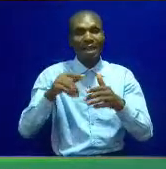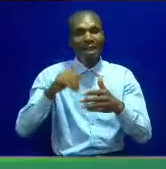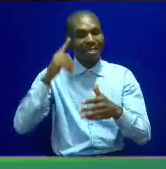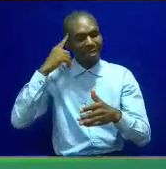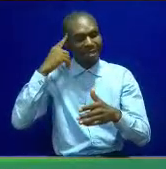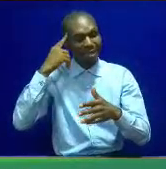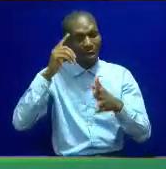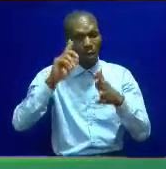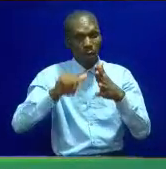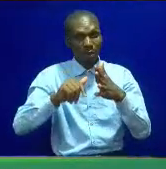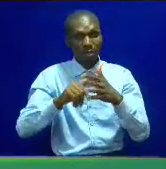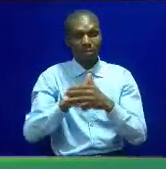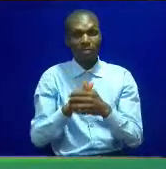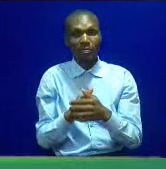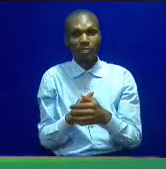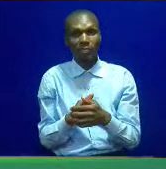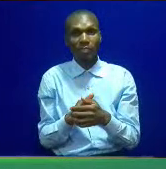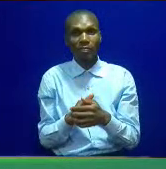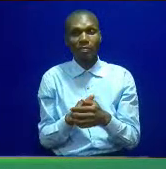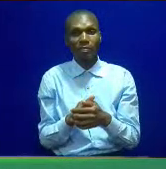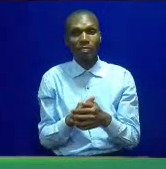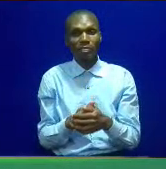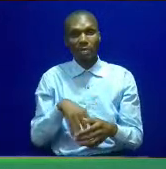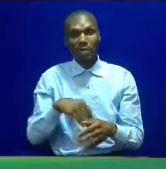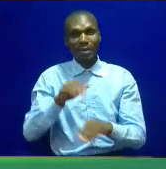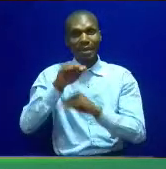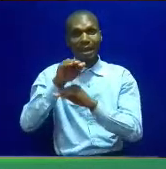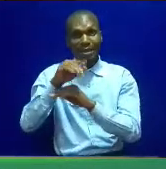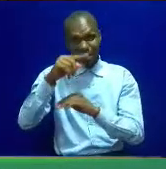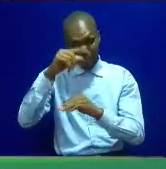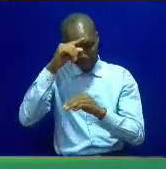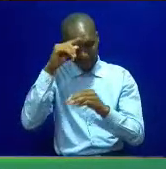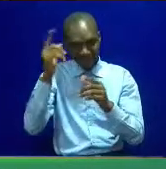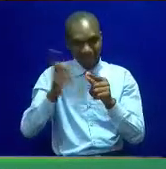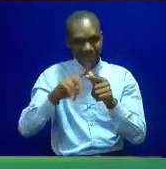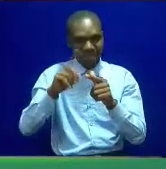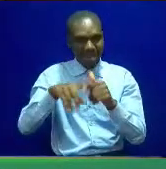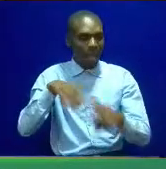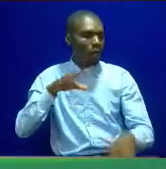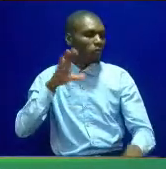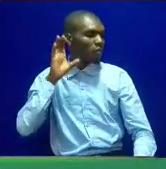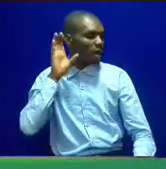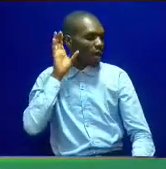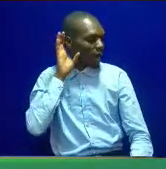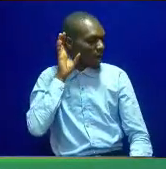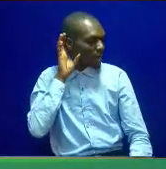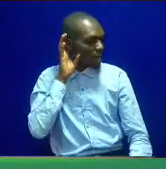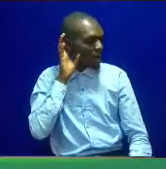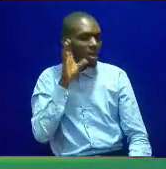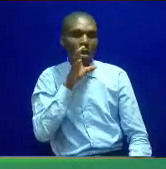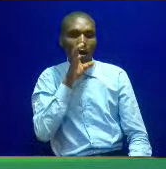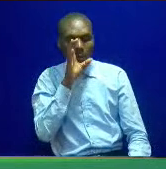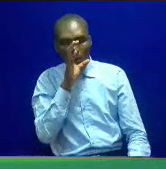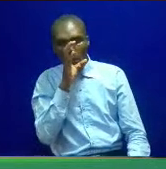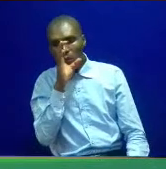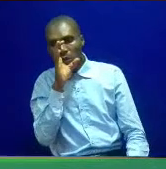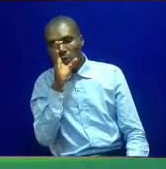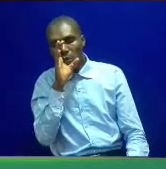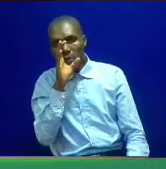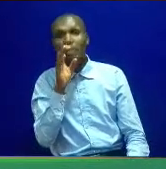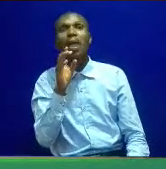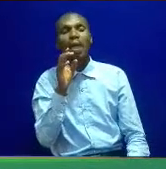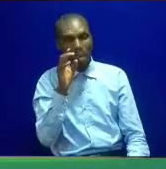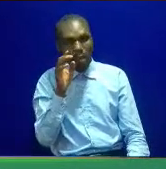bia so mwaka onde ko sabe serikali et isaru ma zina baru ri subsidy ya ba ne ko panya ba na go